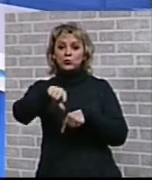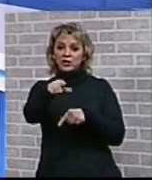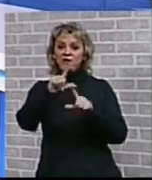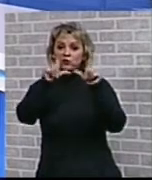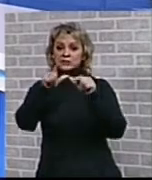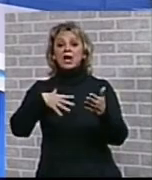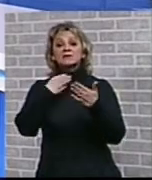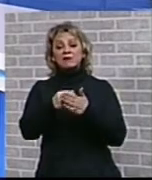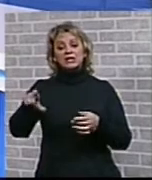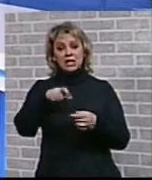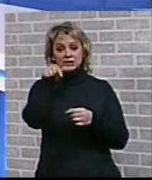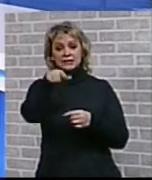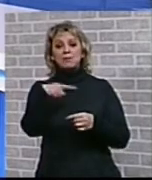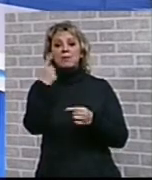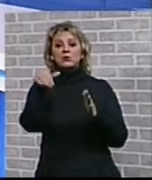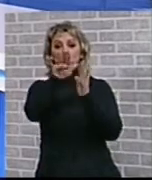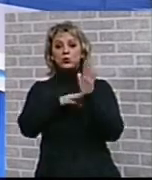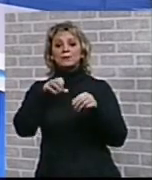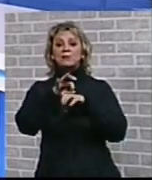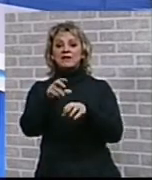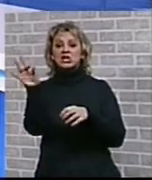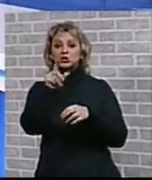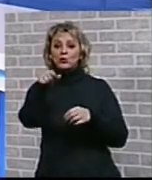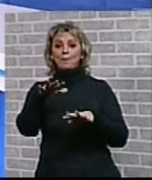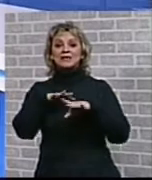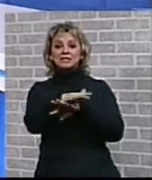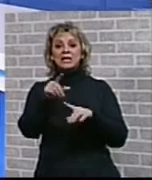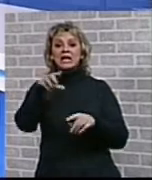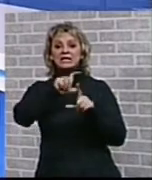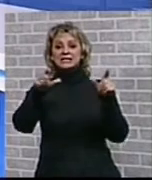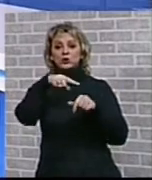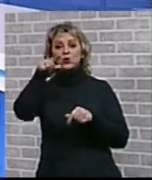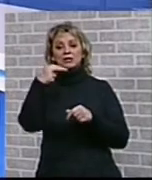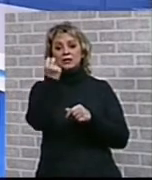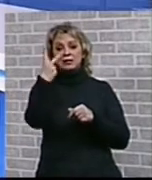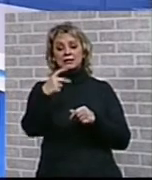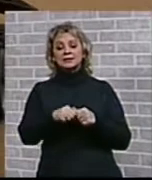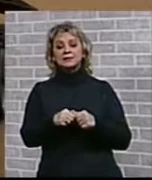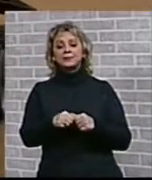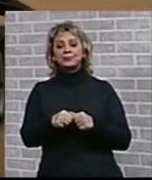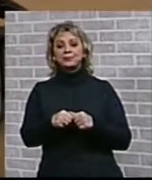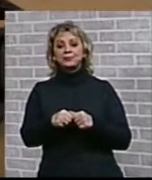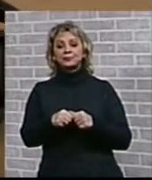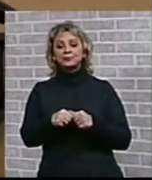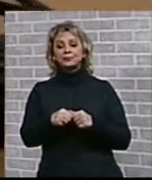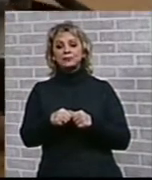а в свои донские. Первый урок провели в Ростовском математическом лицее номер 13.